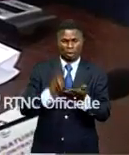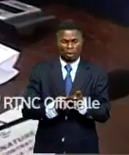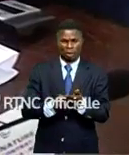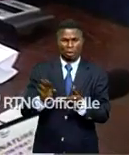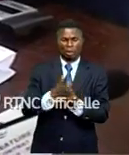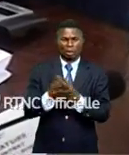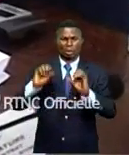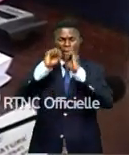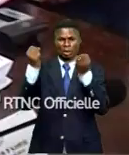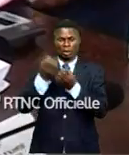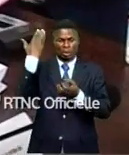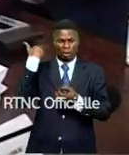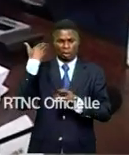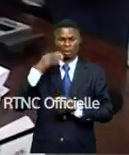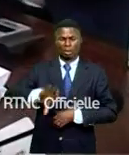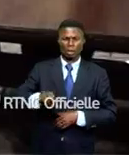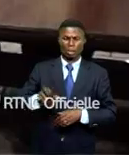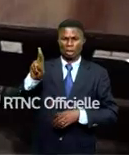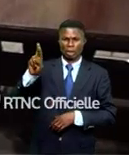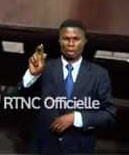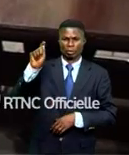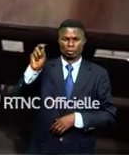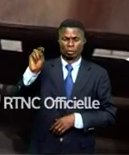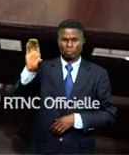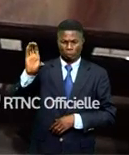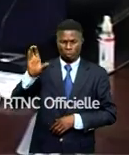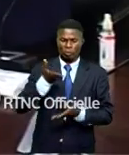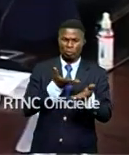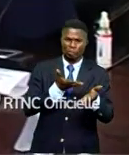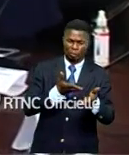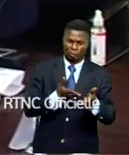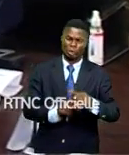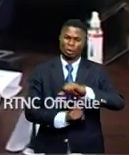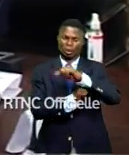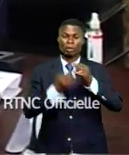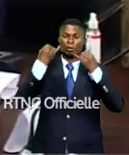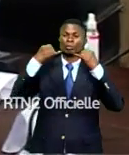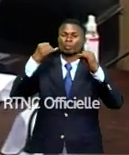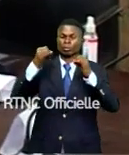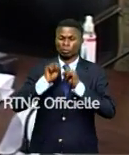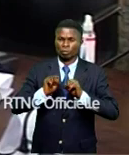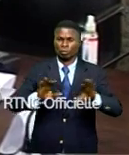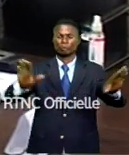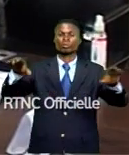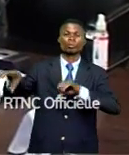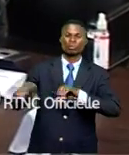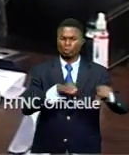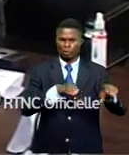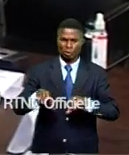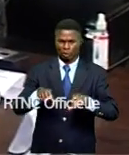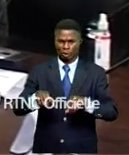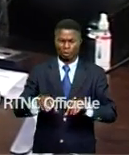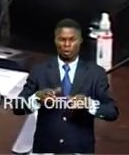entre la Régie des eaux SA et la RTNC qui va désormais servir de support médiatique dans la vulgarisation des activités et